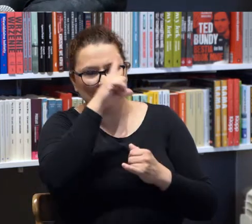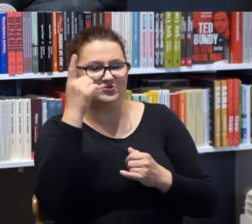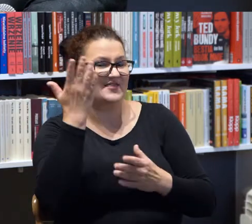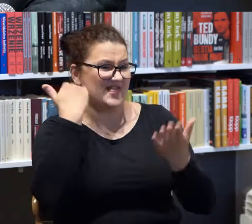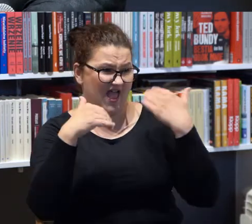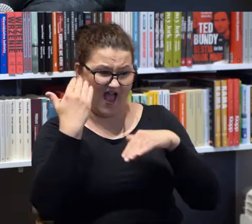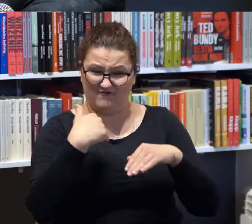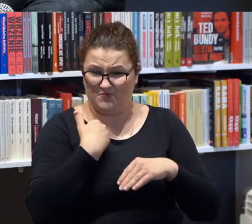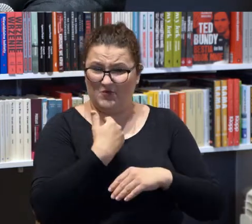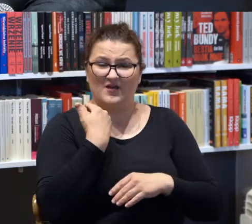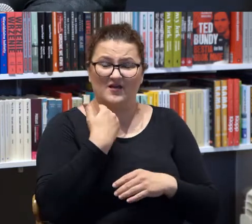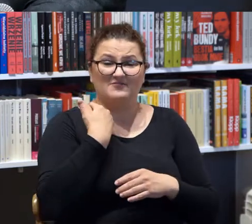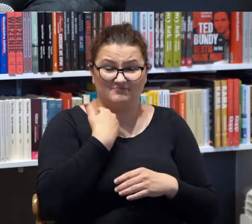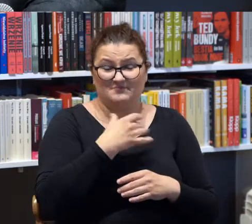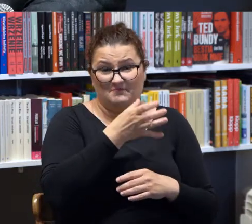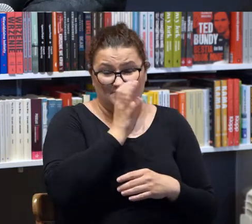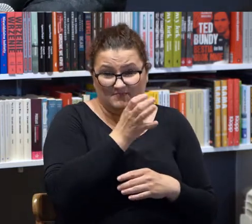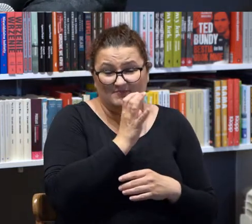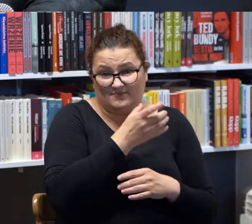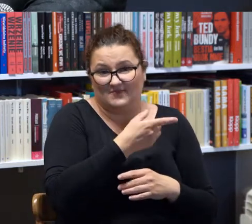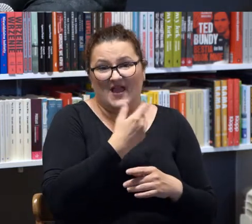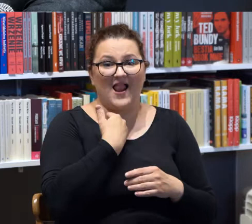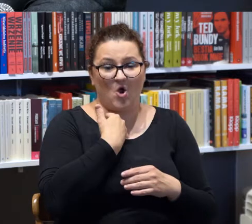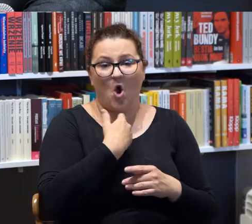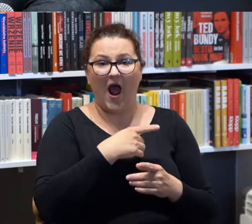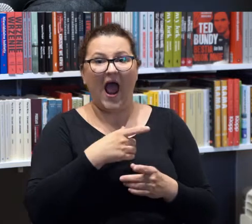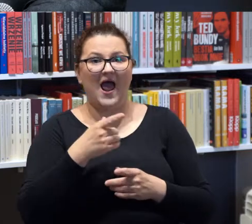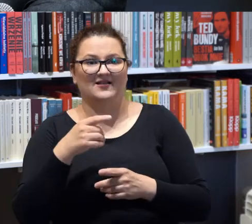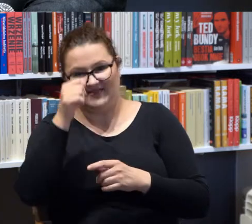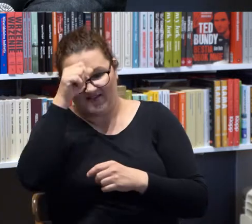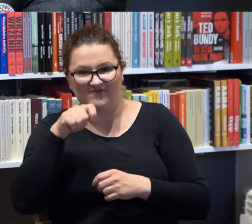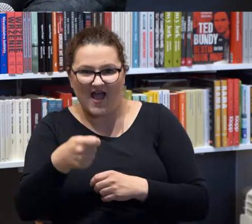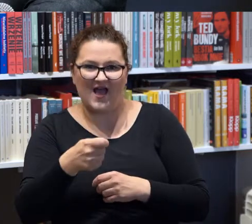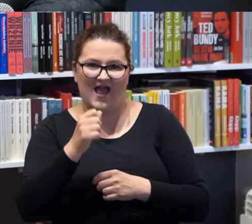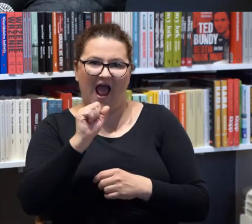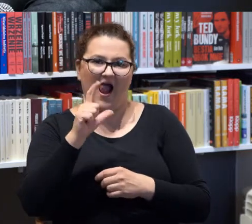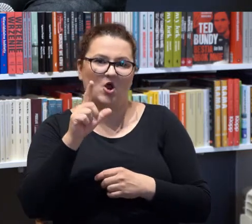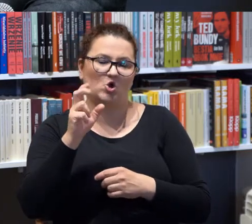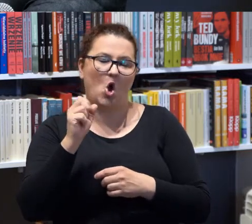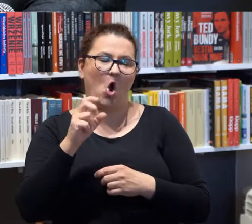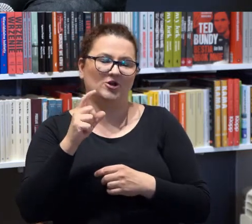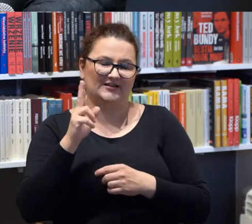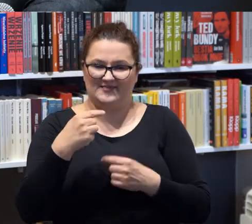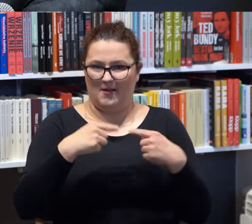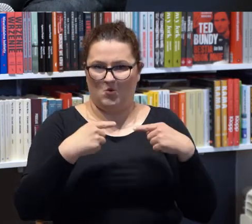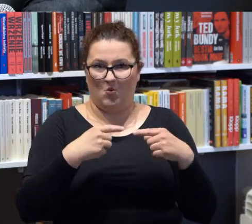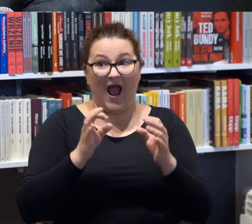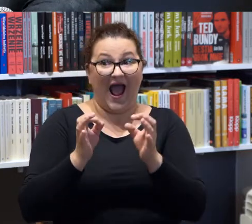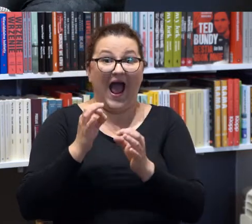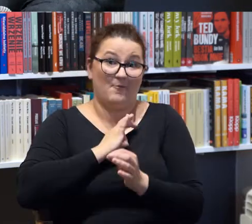alkoholikami, a mój ojciec był nazywany przez całe moje życie alkoholikiem. Można też oczywiście